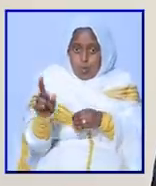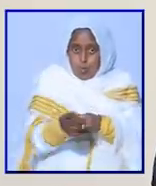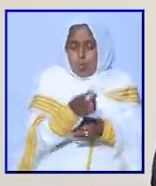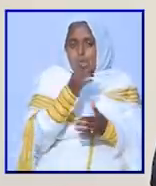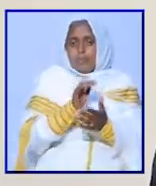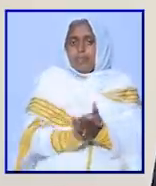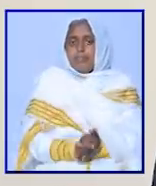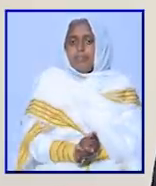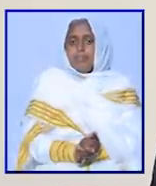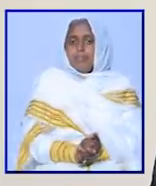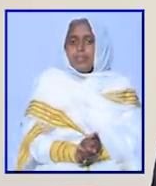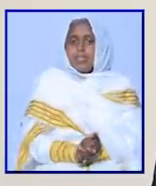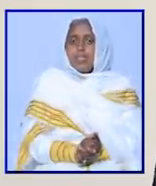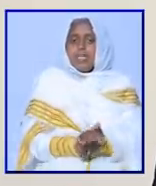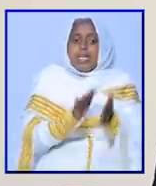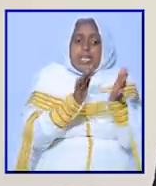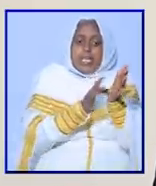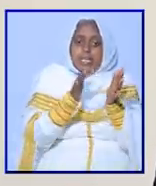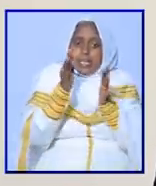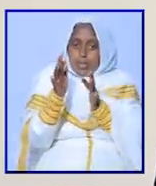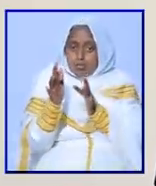በእግዚአብሔር መንፈስ ሆኖ